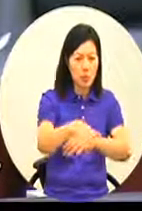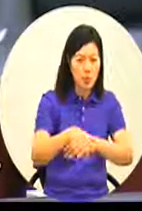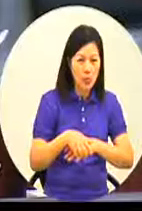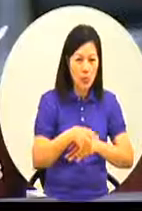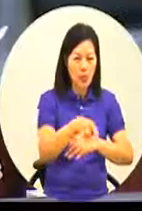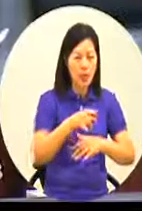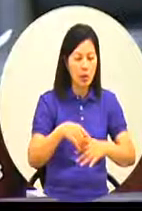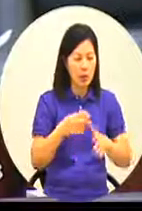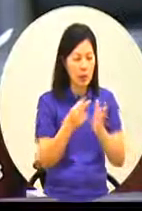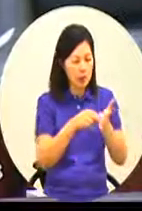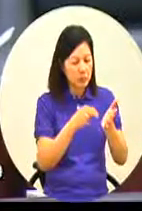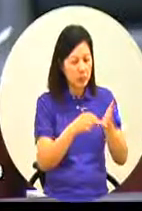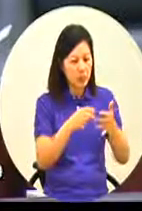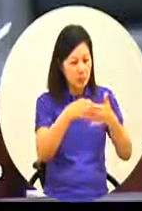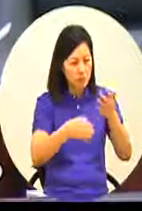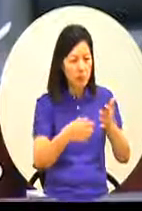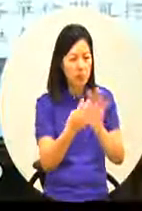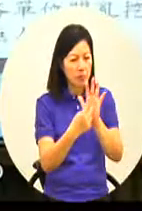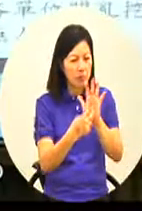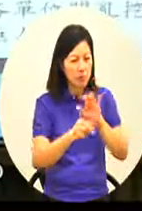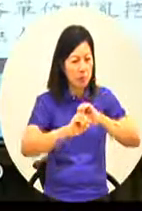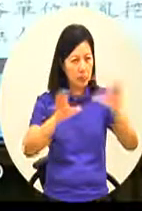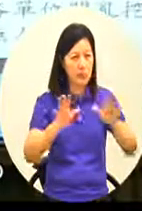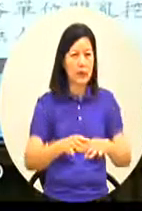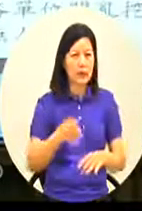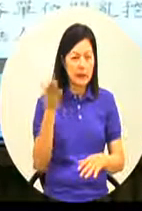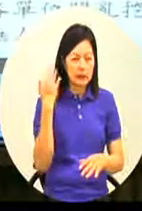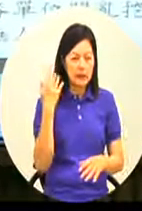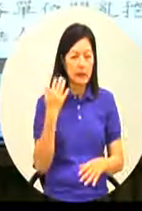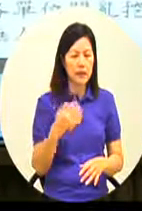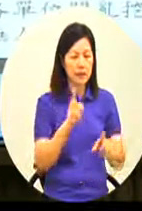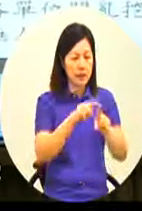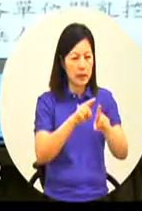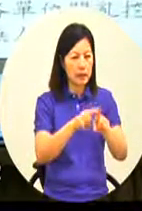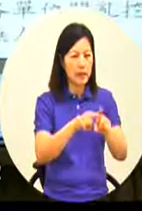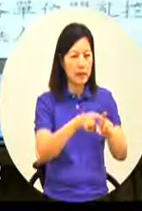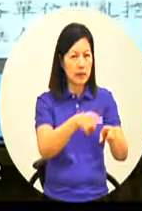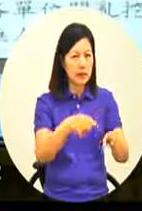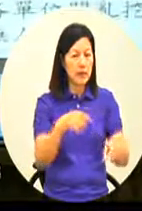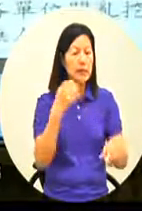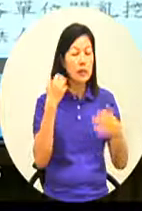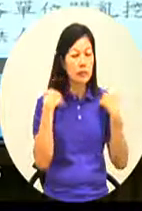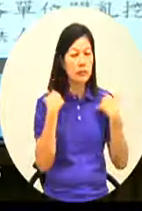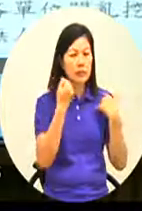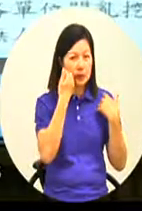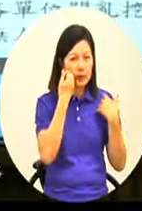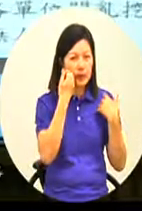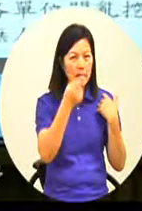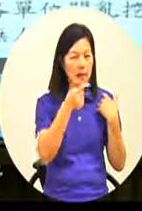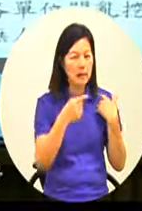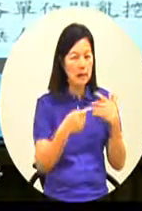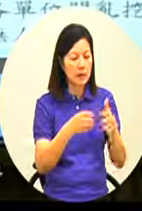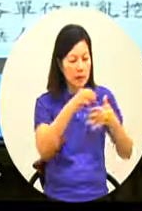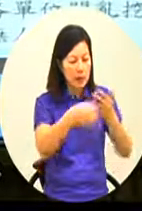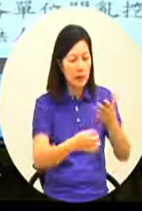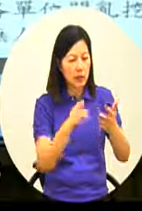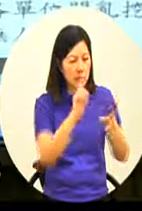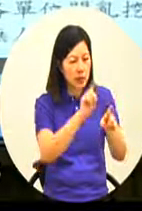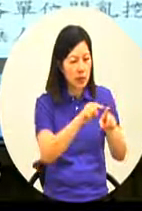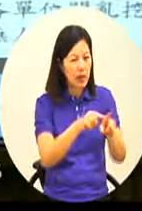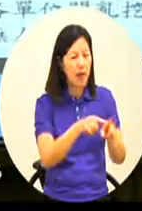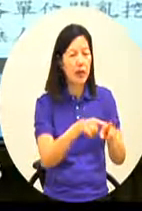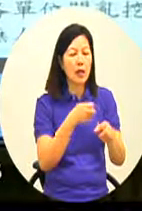说，那当中的公应该叫斗笠依教这应该上爱护节，常常都拿这个条例来说，那是为什么？